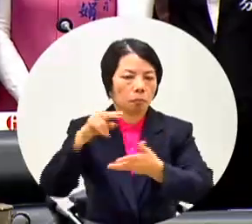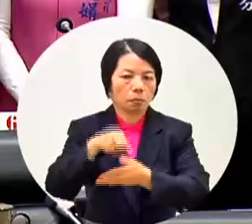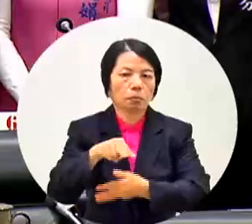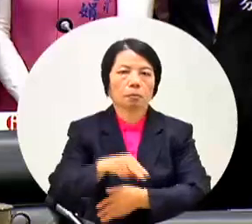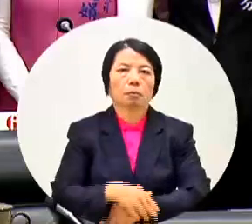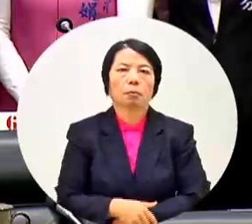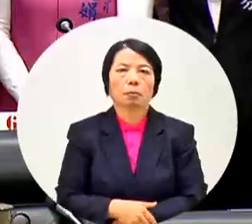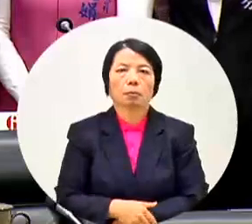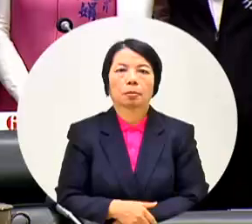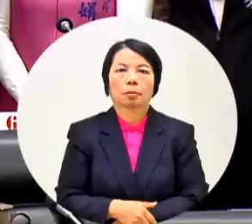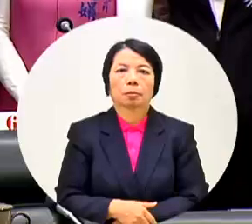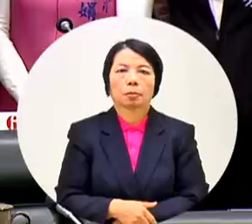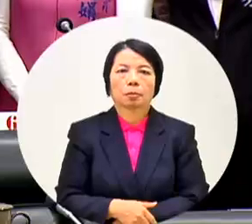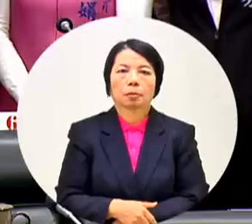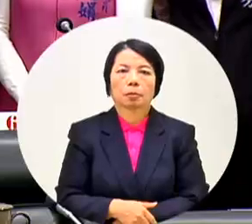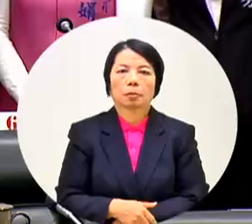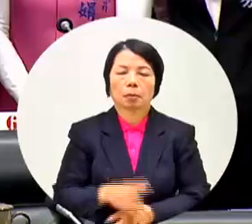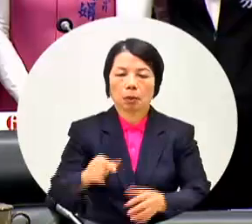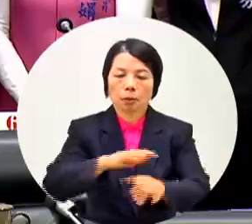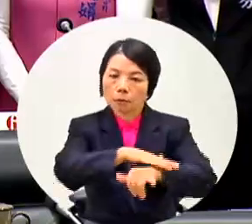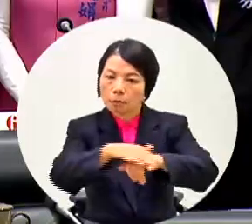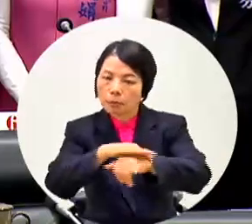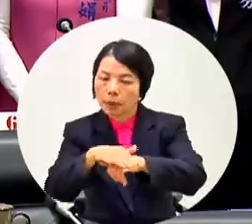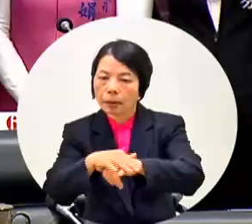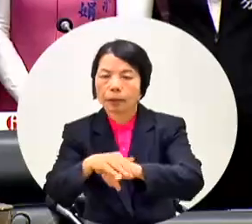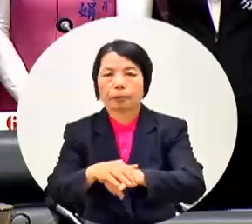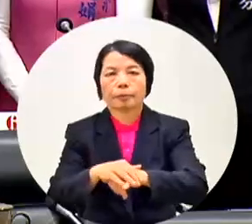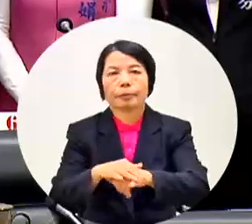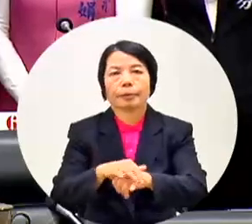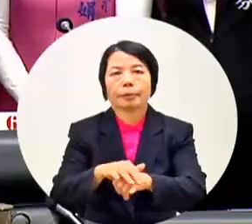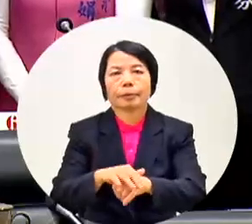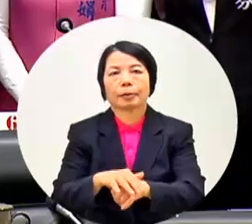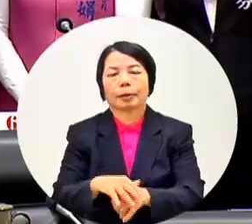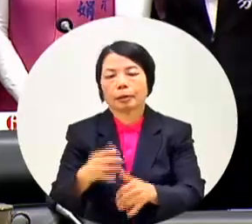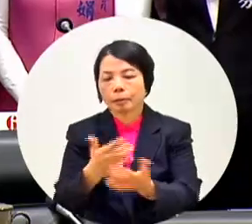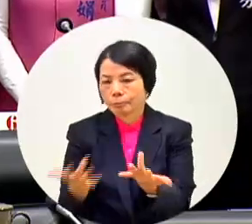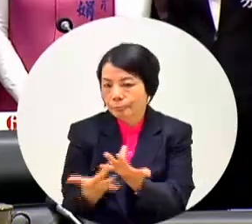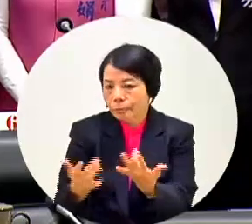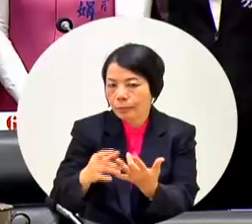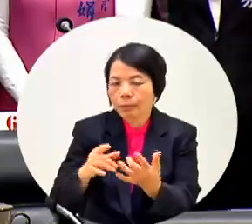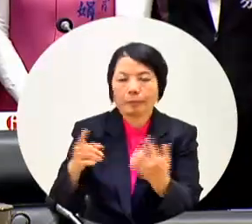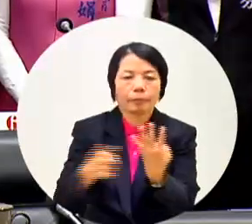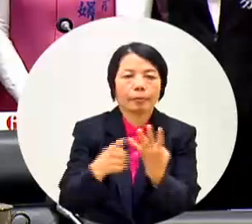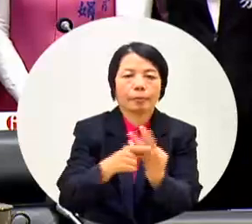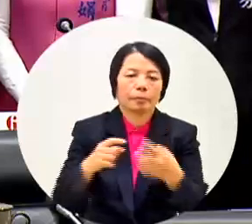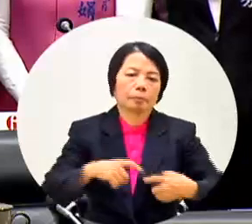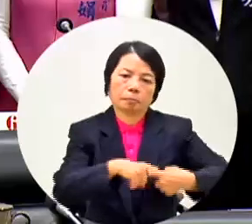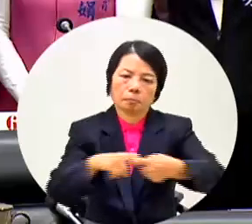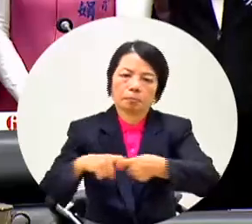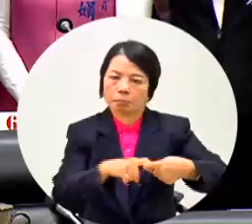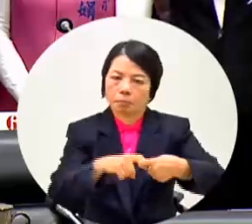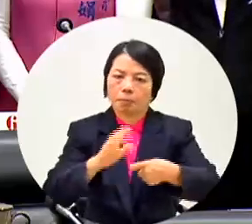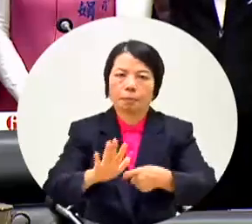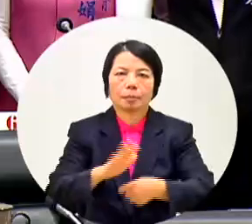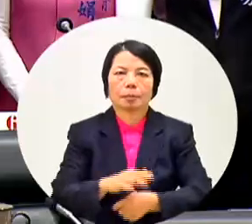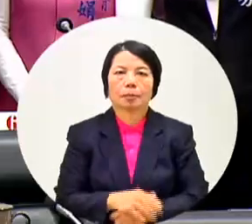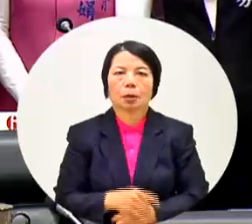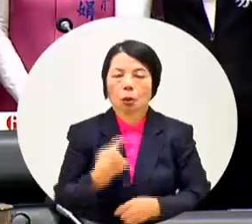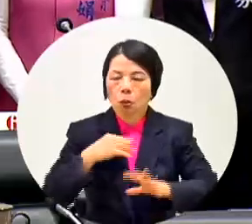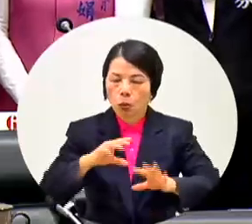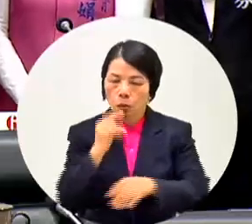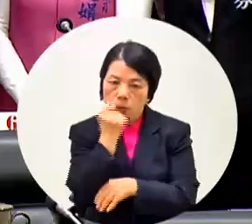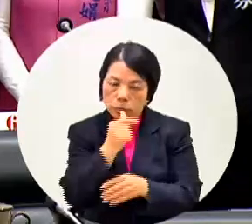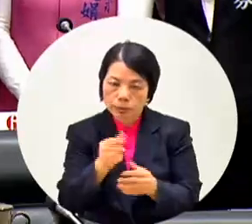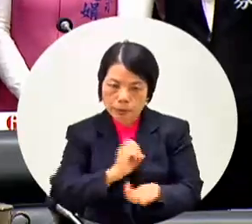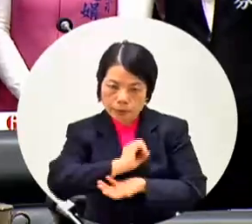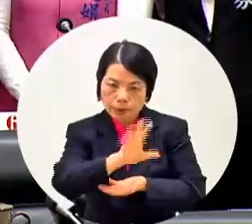爱情，扣掉爱情后面的产业链是环环相扣的。这亚静要在这边特别提醒我们的韩市长，让